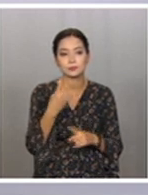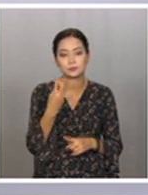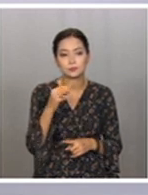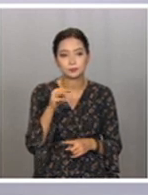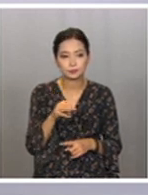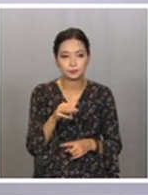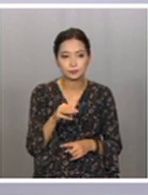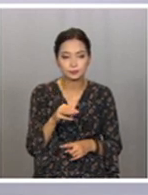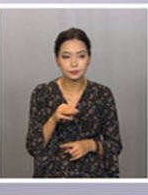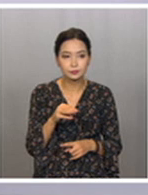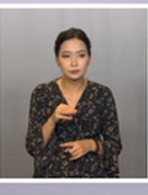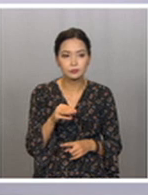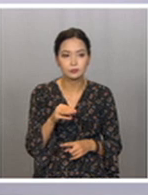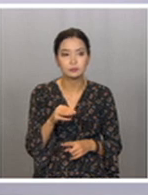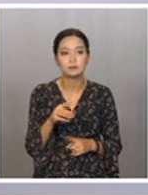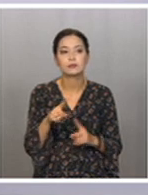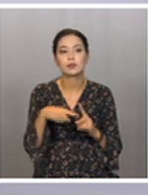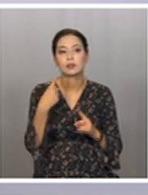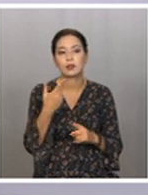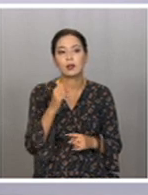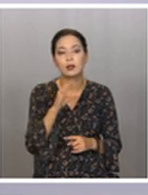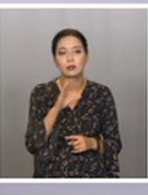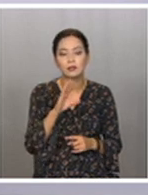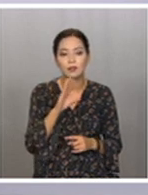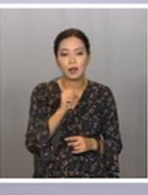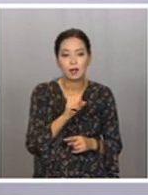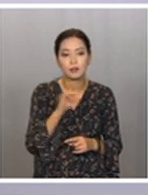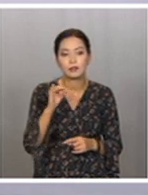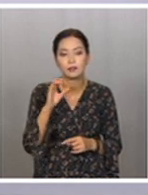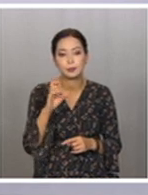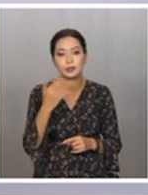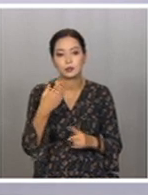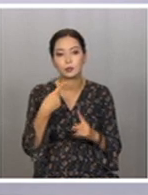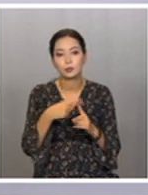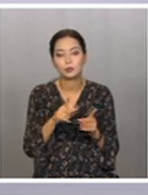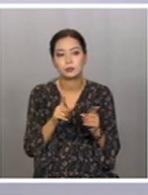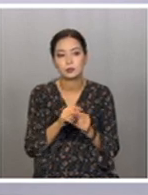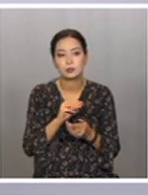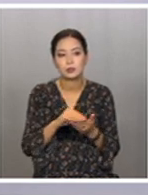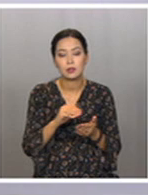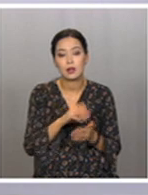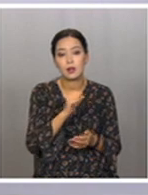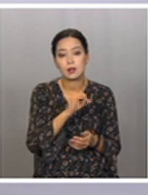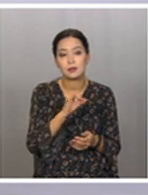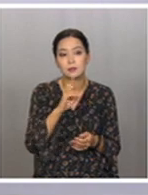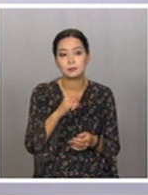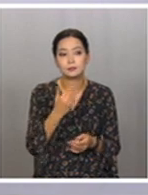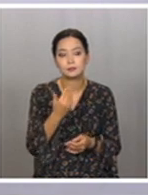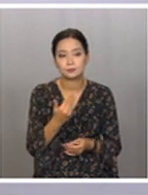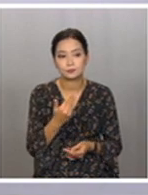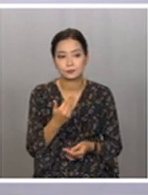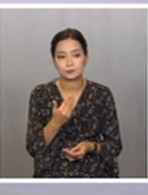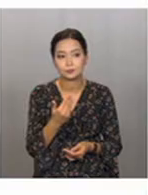3-ті. Келесі А векторы мен Б векторының қосындысын есептейік. Сонда А вектор мен Б векторын